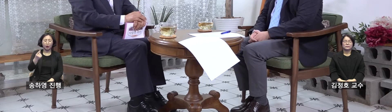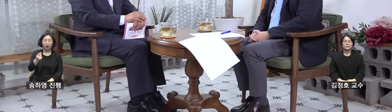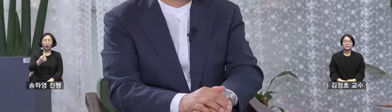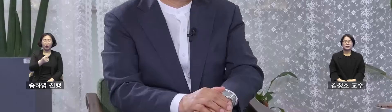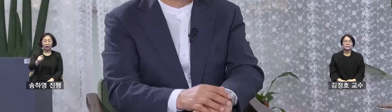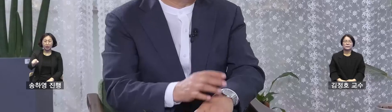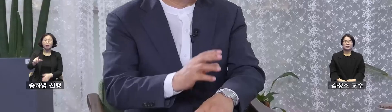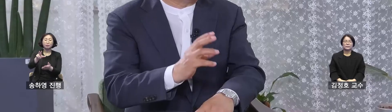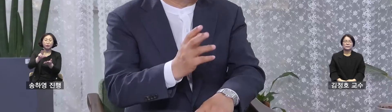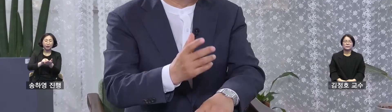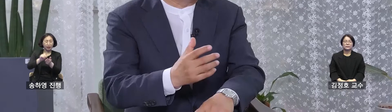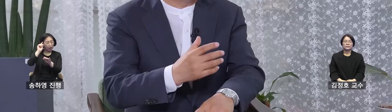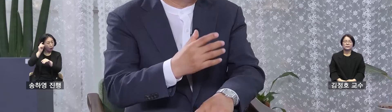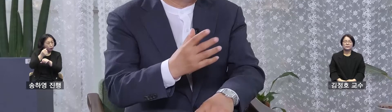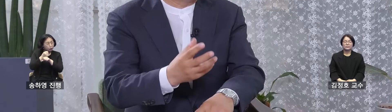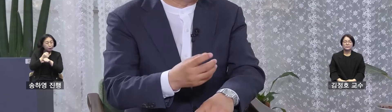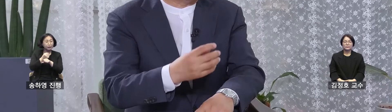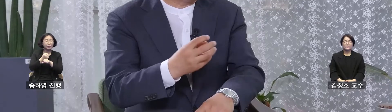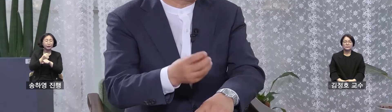적극적으로